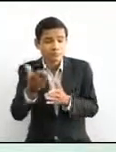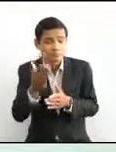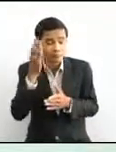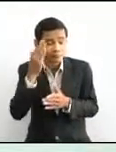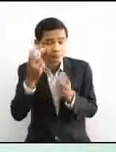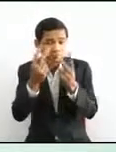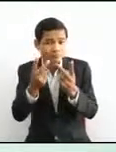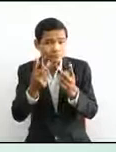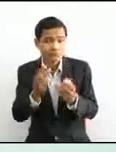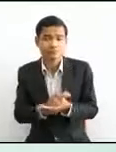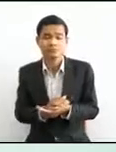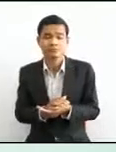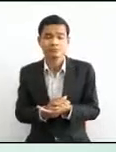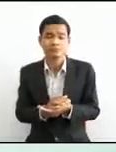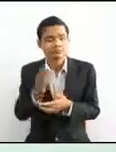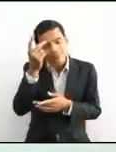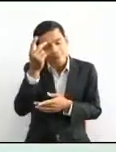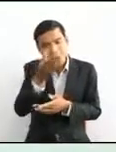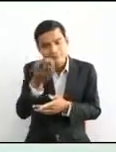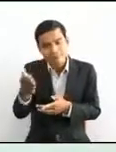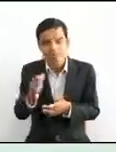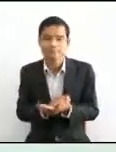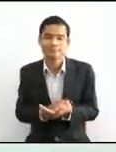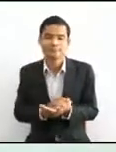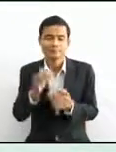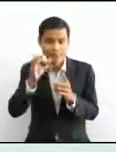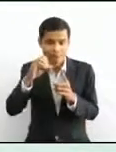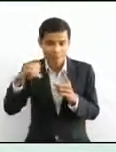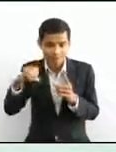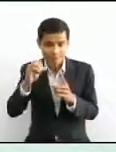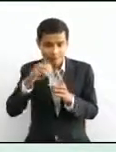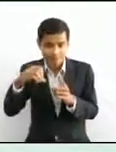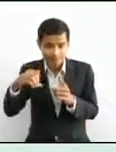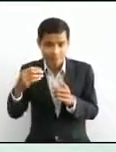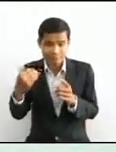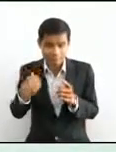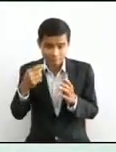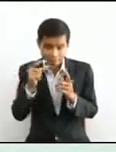còn mà khởi nhóm cái tình mới cha là ba giờ mình bị